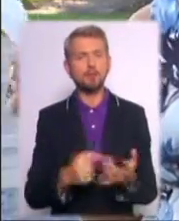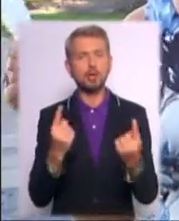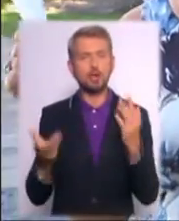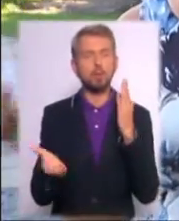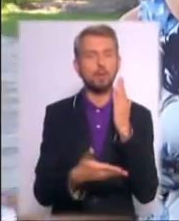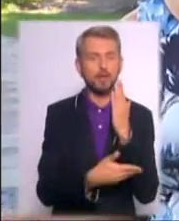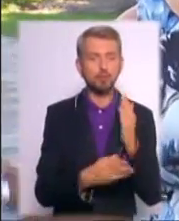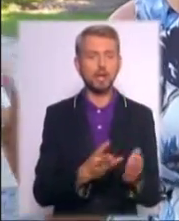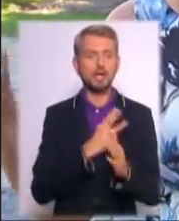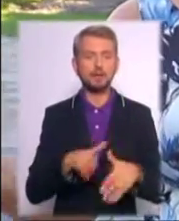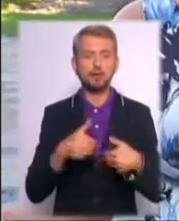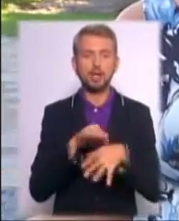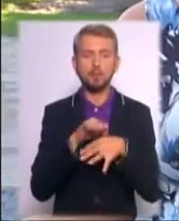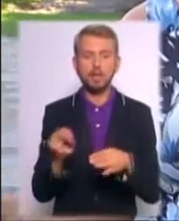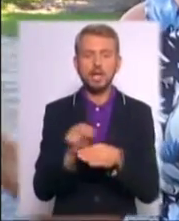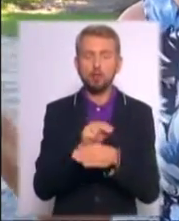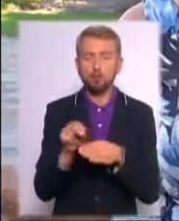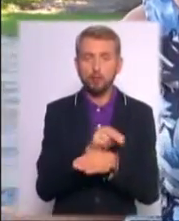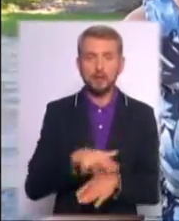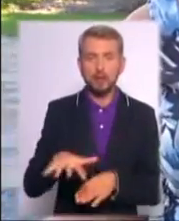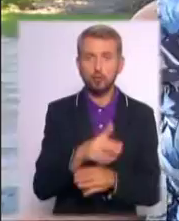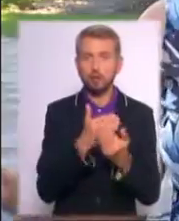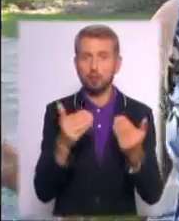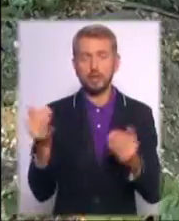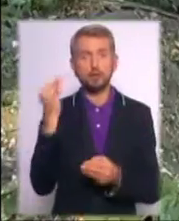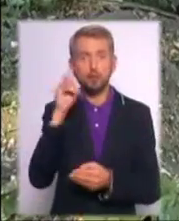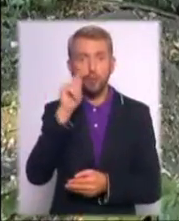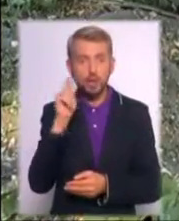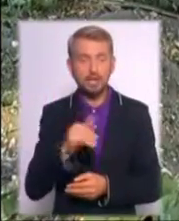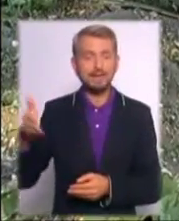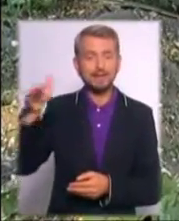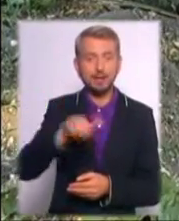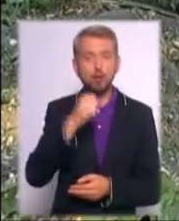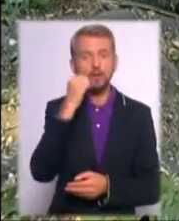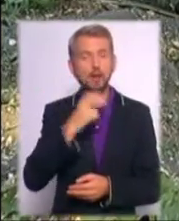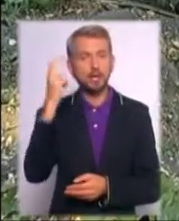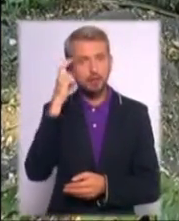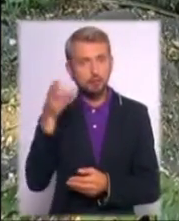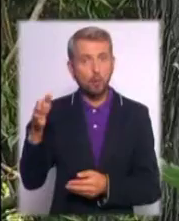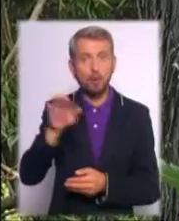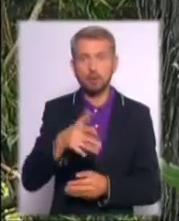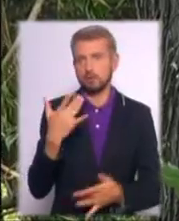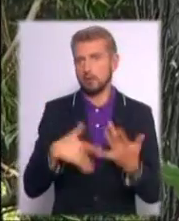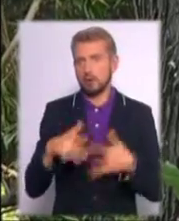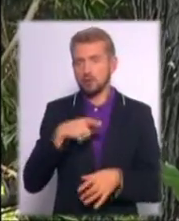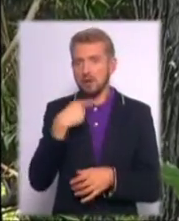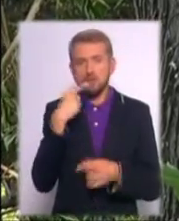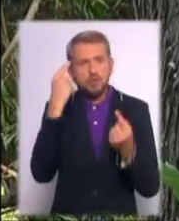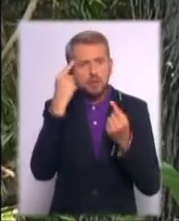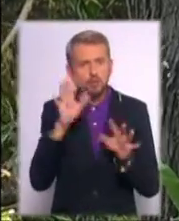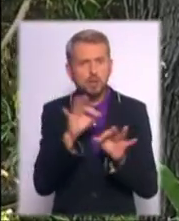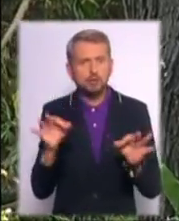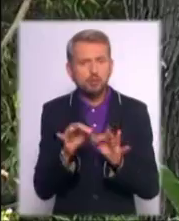вирубки ініціатори проведення реконструкції території Музею історії України та схилу Старокиївської гори відхрещуються. Кажуть, і не думали